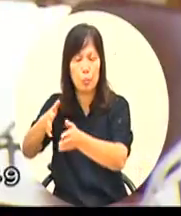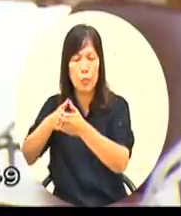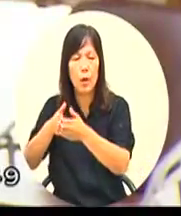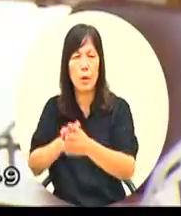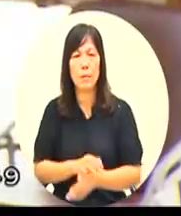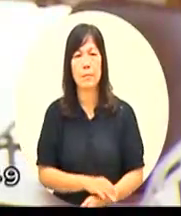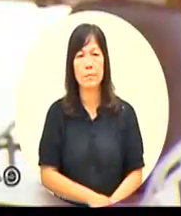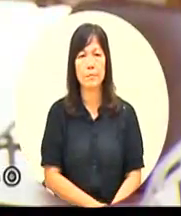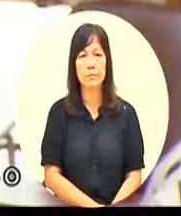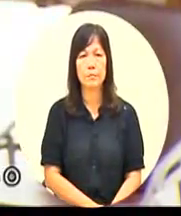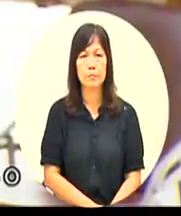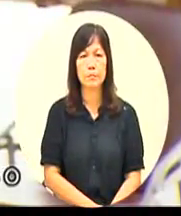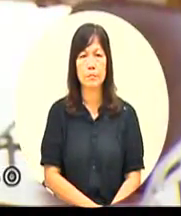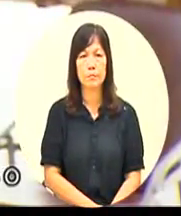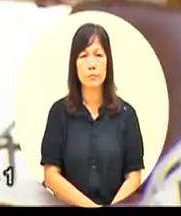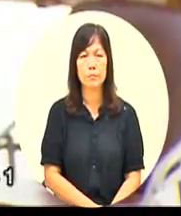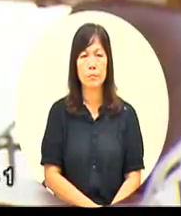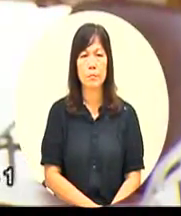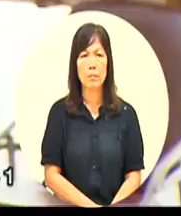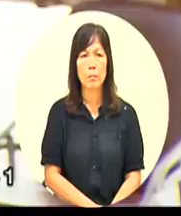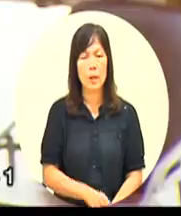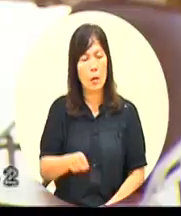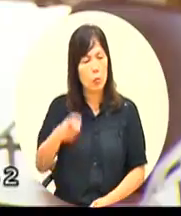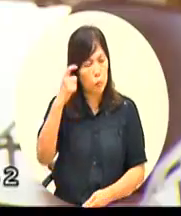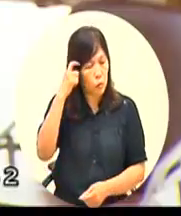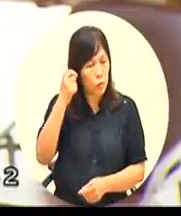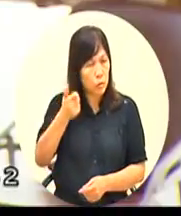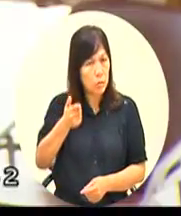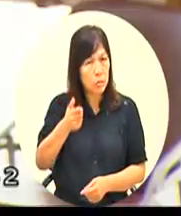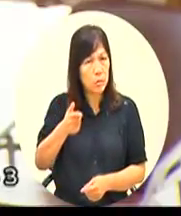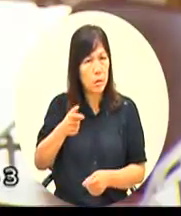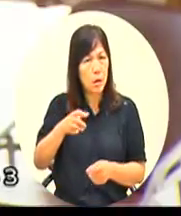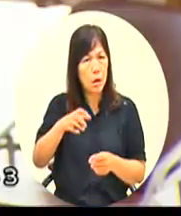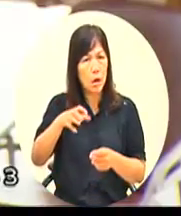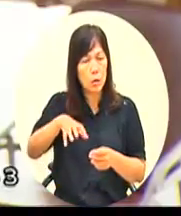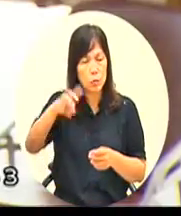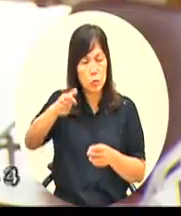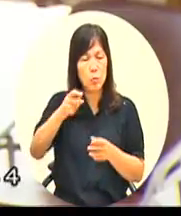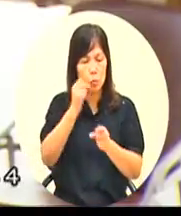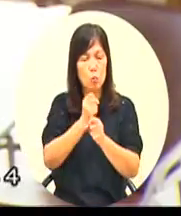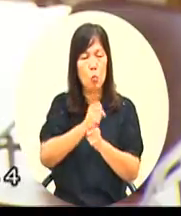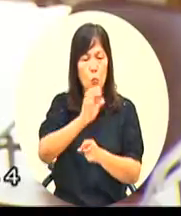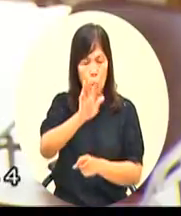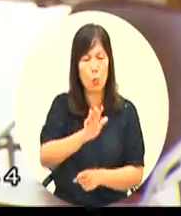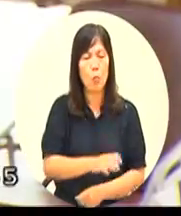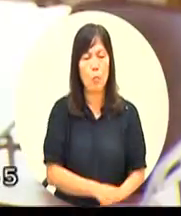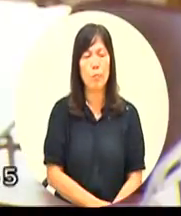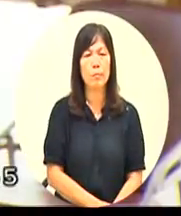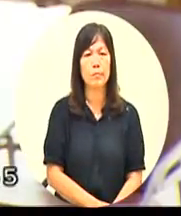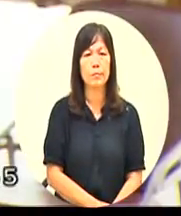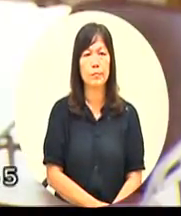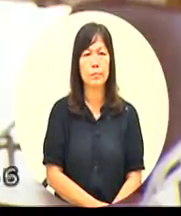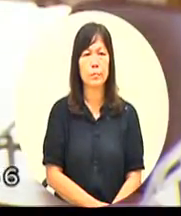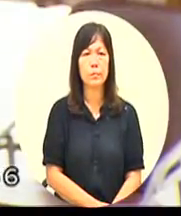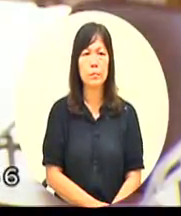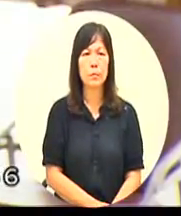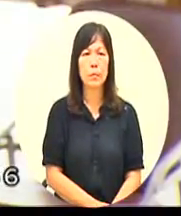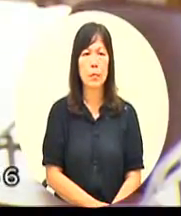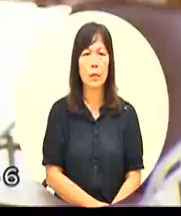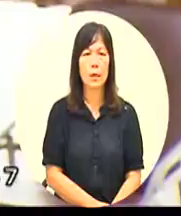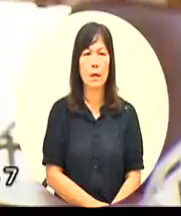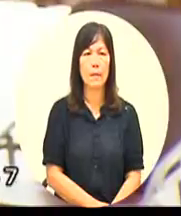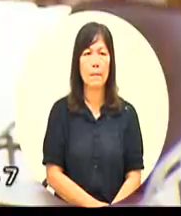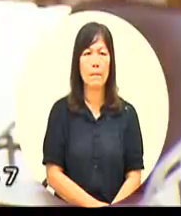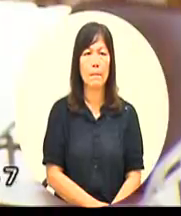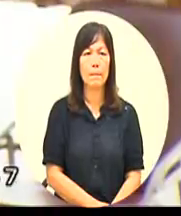这个是应该，我觉得应该局长你们都有这样做哈。啊好，那民政国小